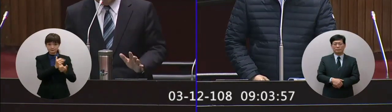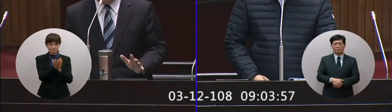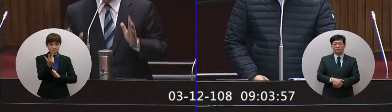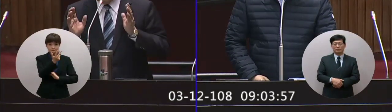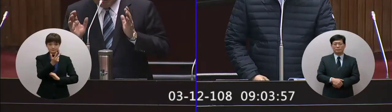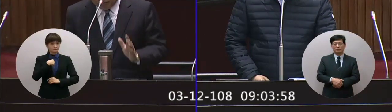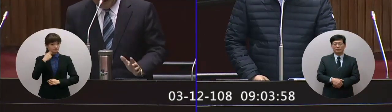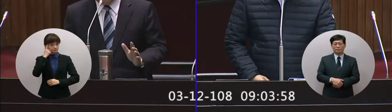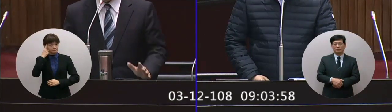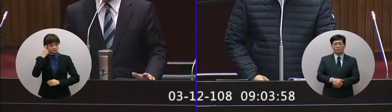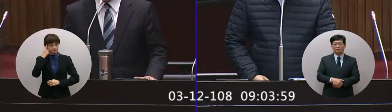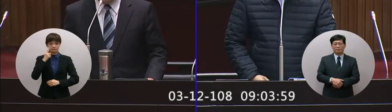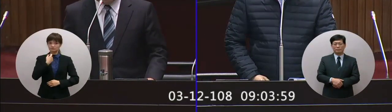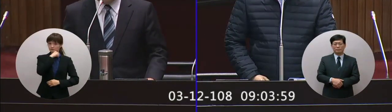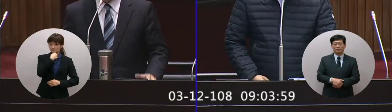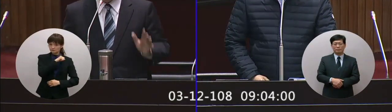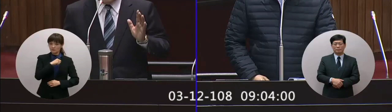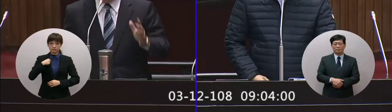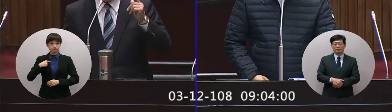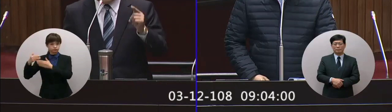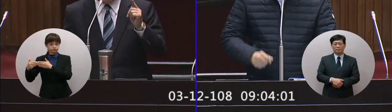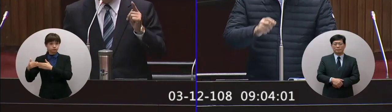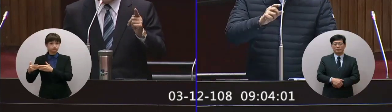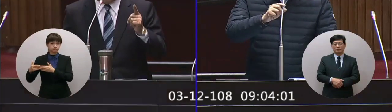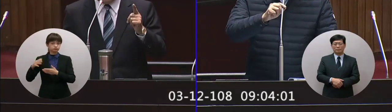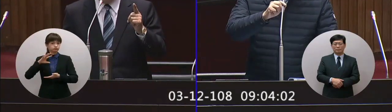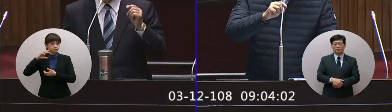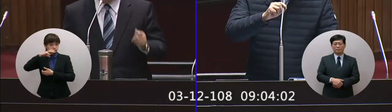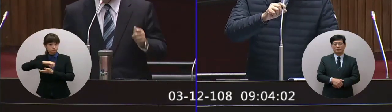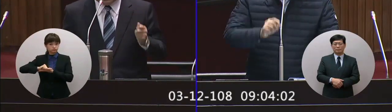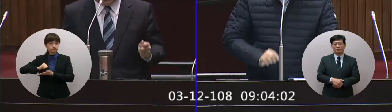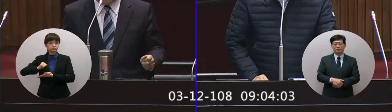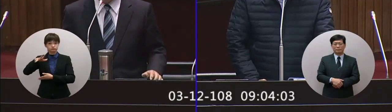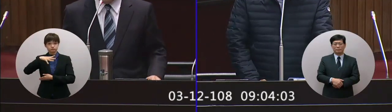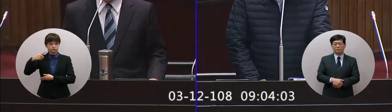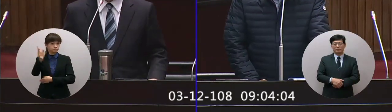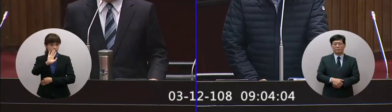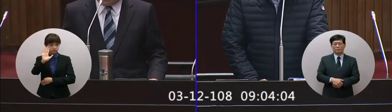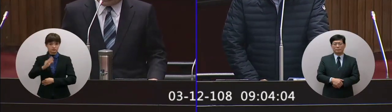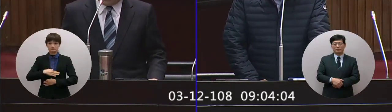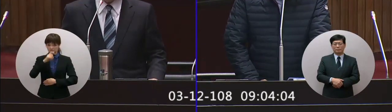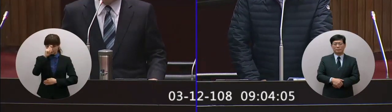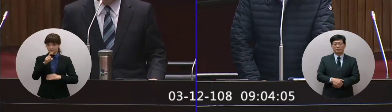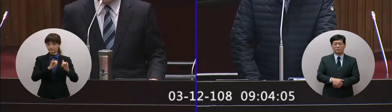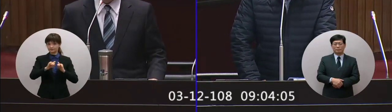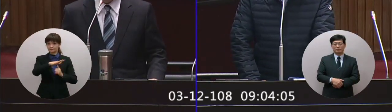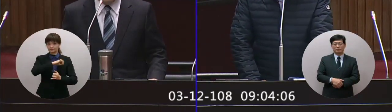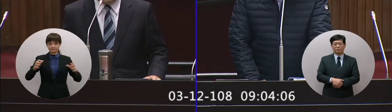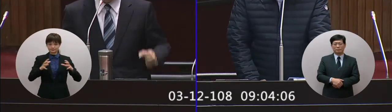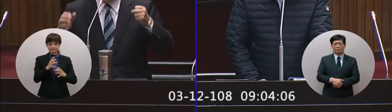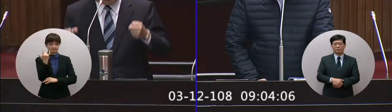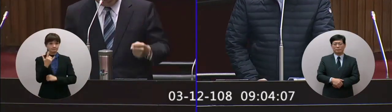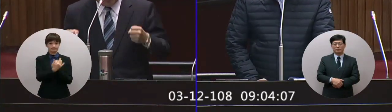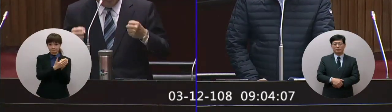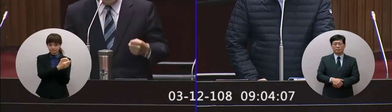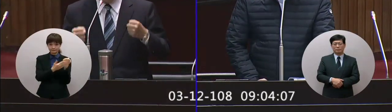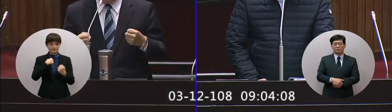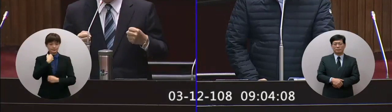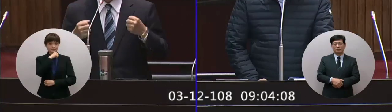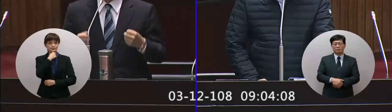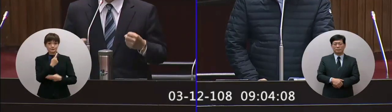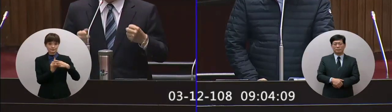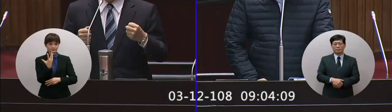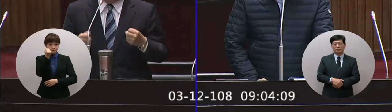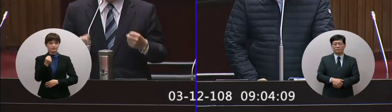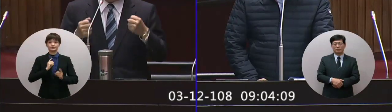愿意台湾被中国并吞，不愿意被他终极统一，所以希望国人大家一起来守护主权，一起来守护我们